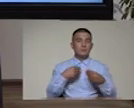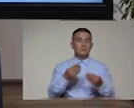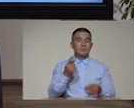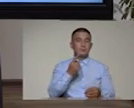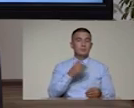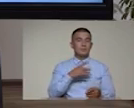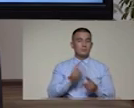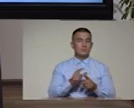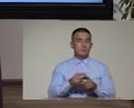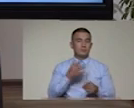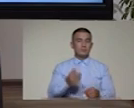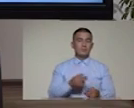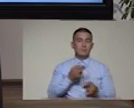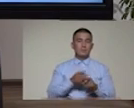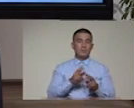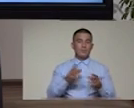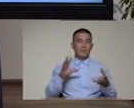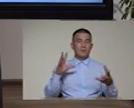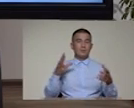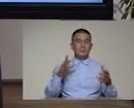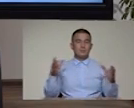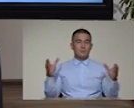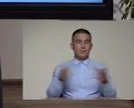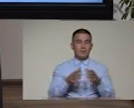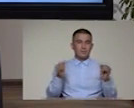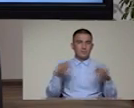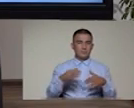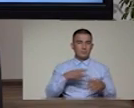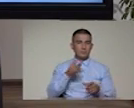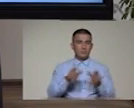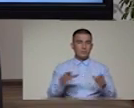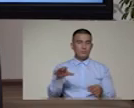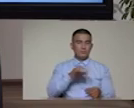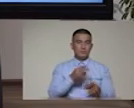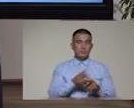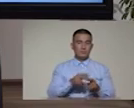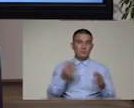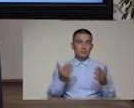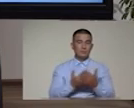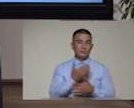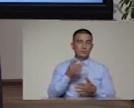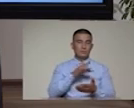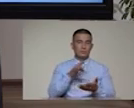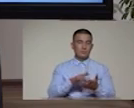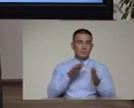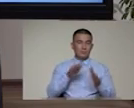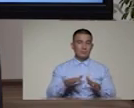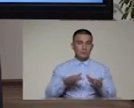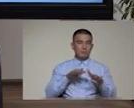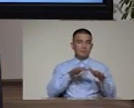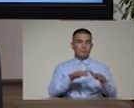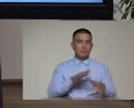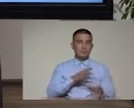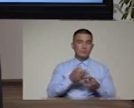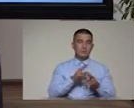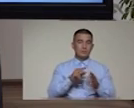diqqatingizni qarating. Yig'ilgan xaloyiq suron bilan yangi shahar tomon qo'zg'aldi. Nuqtalar